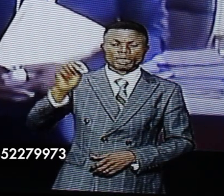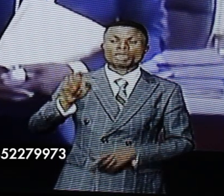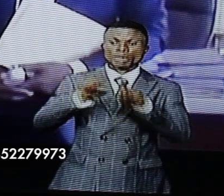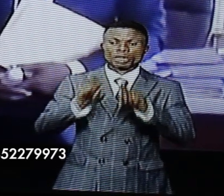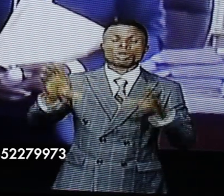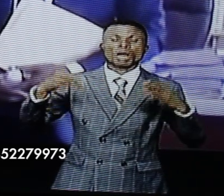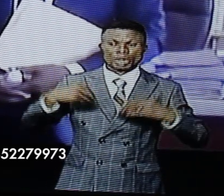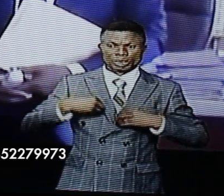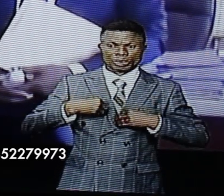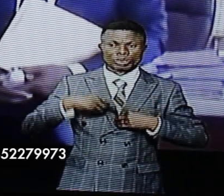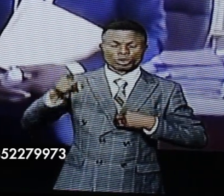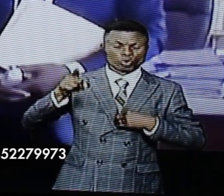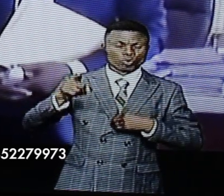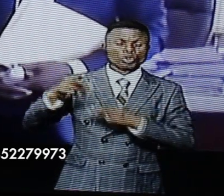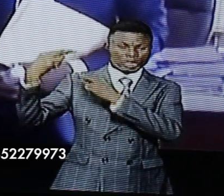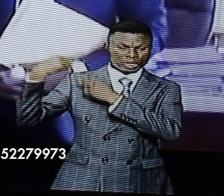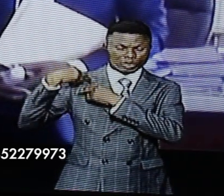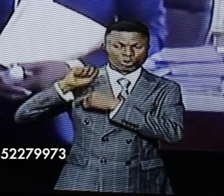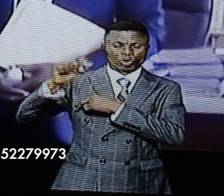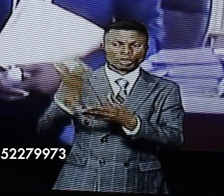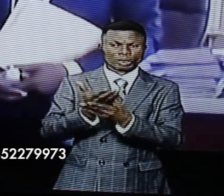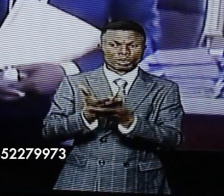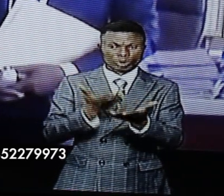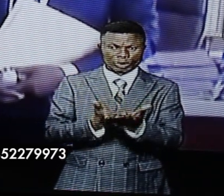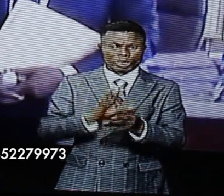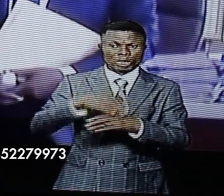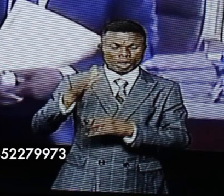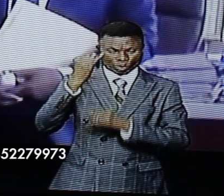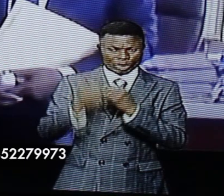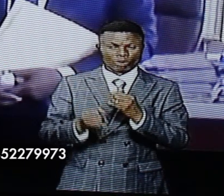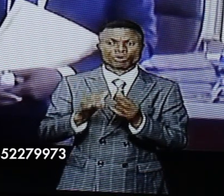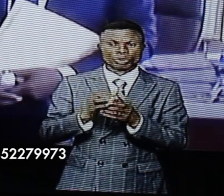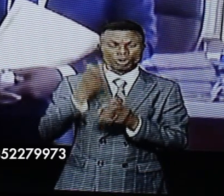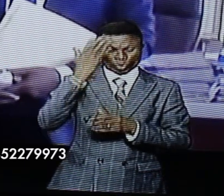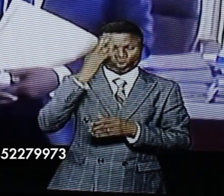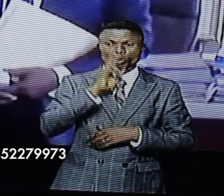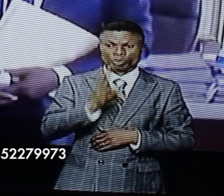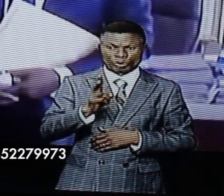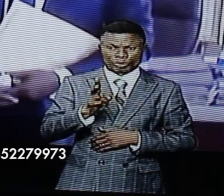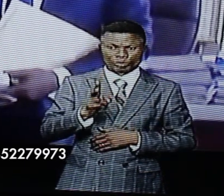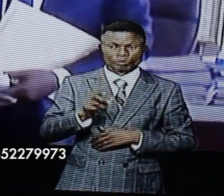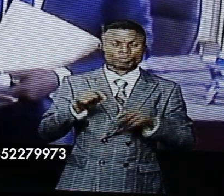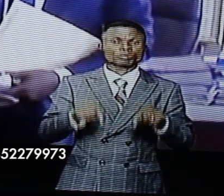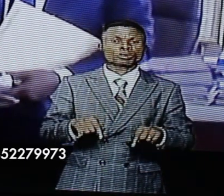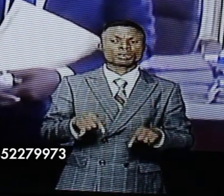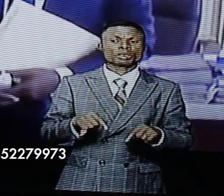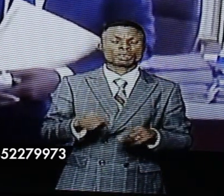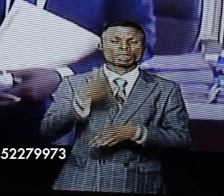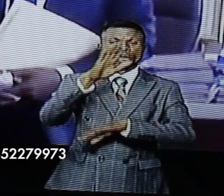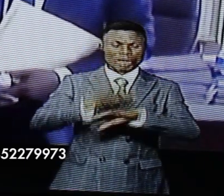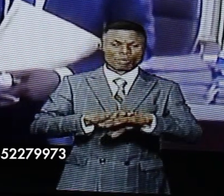le propriétaire de ces dossiers. Après, c'est terre. Il ne nous restait plus que acheter le